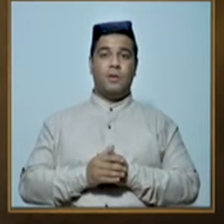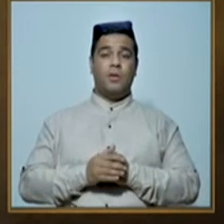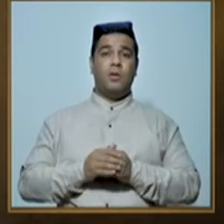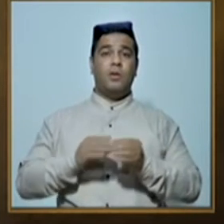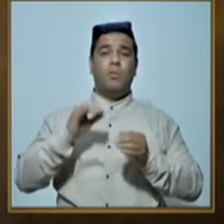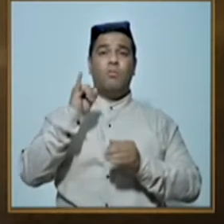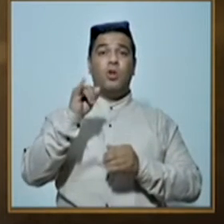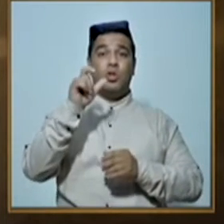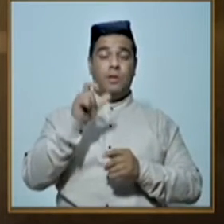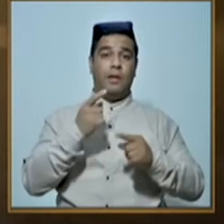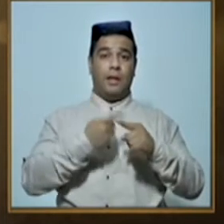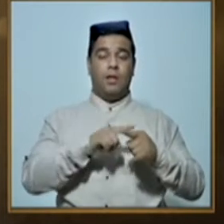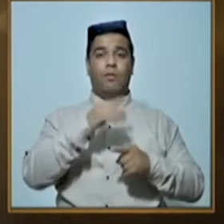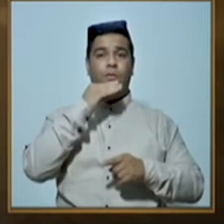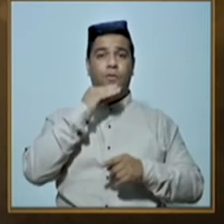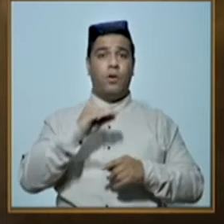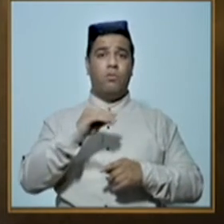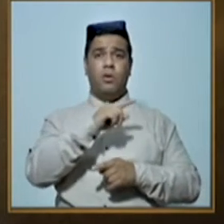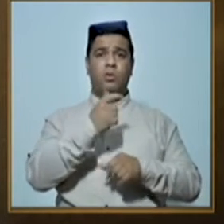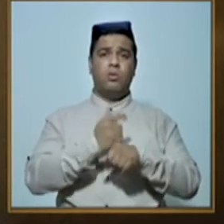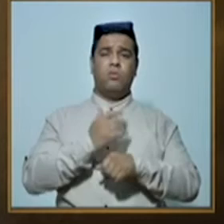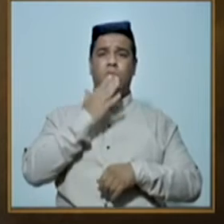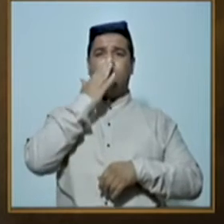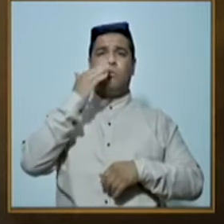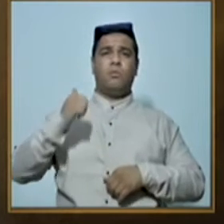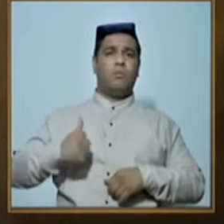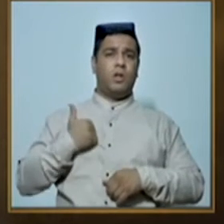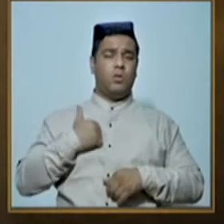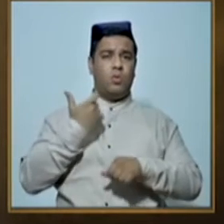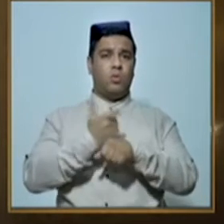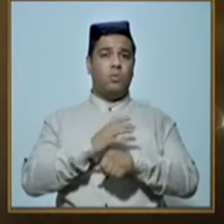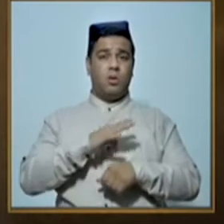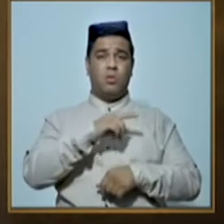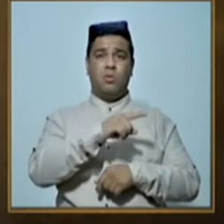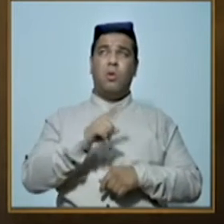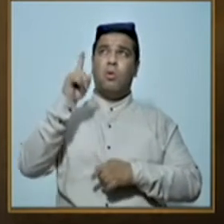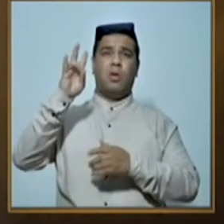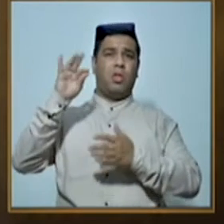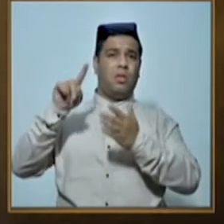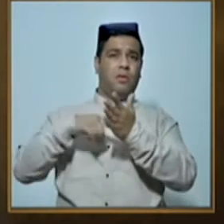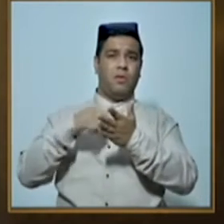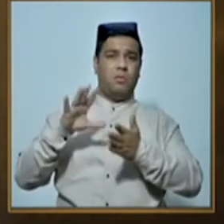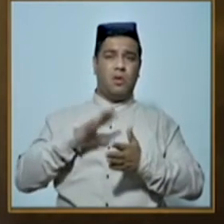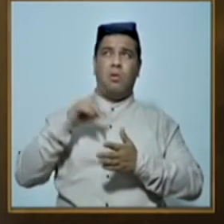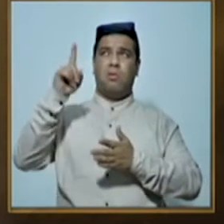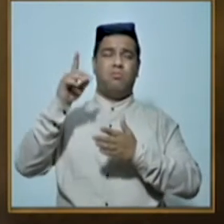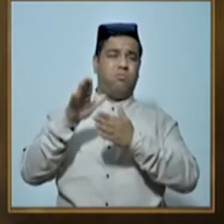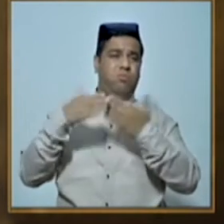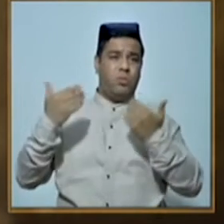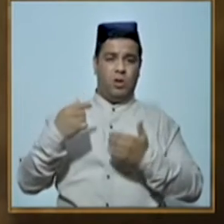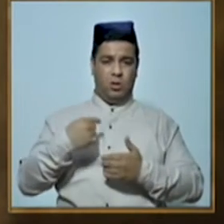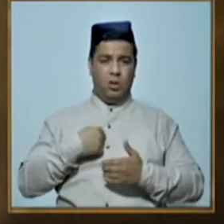nobakor Fir'avn. U kibrni uchiga chiqqanini qilgan. Alloh taologa kibr qilgan. Allohni tan olmay, men